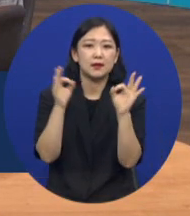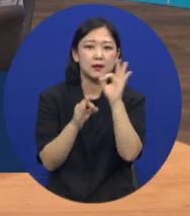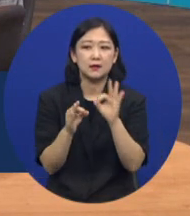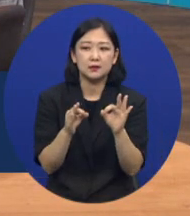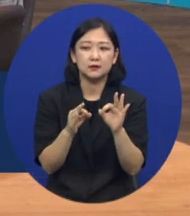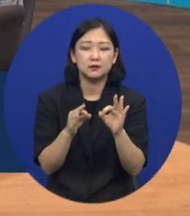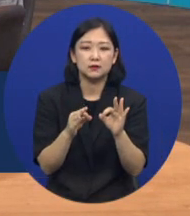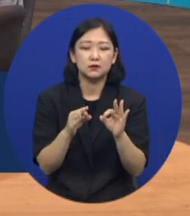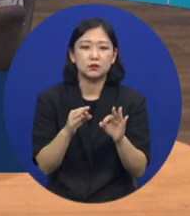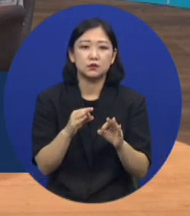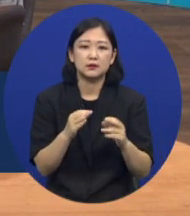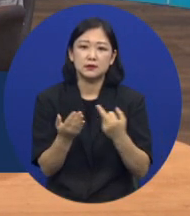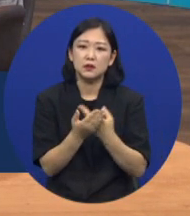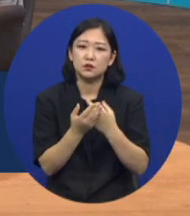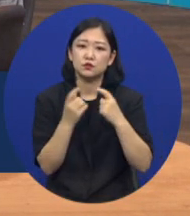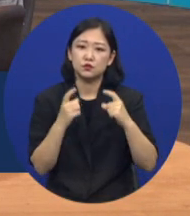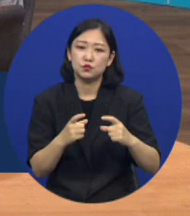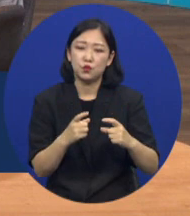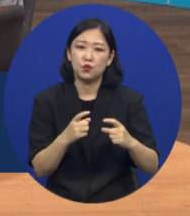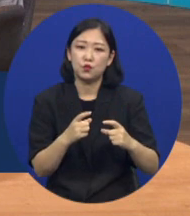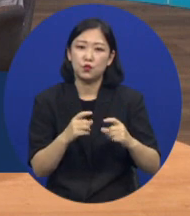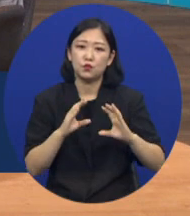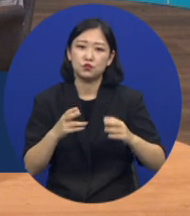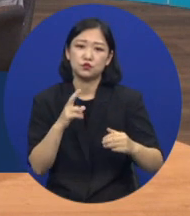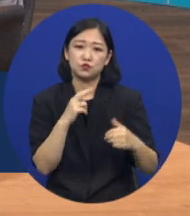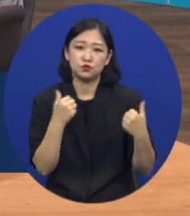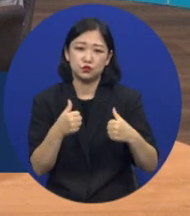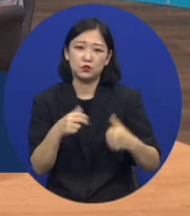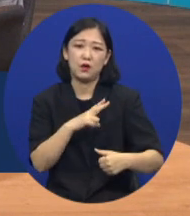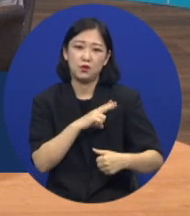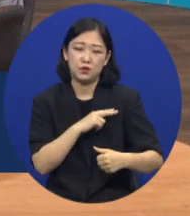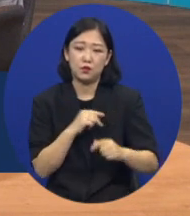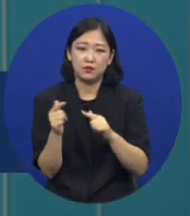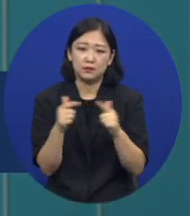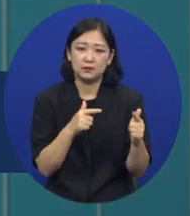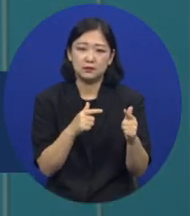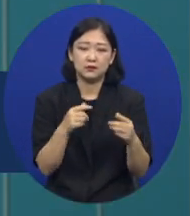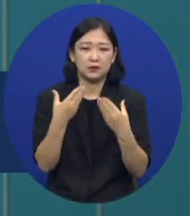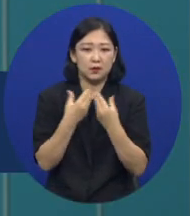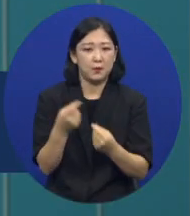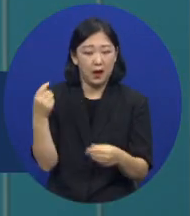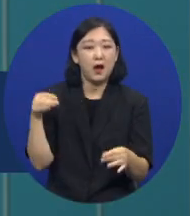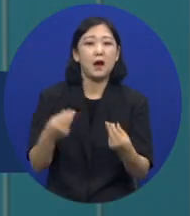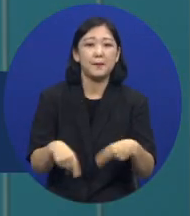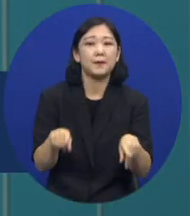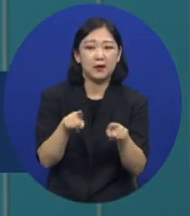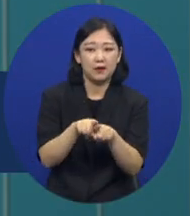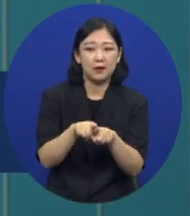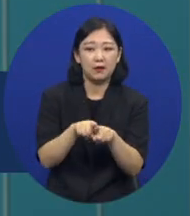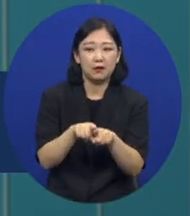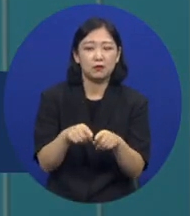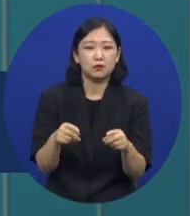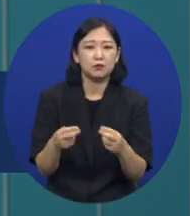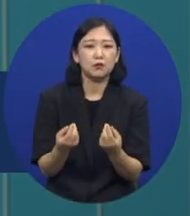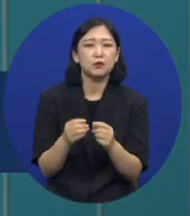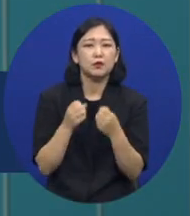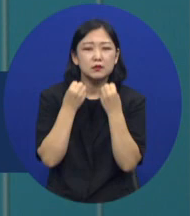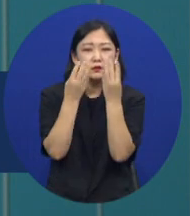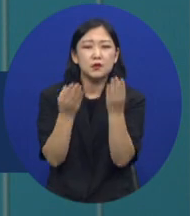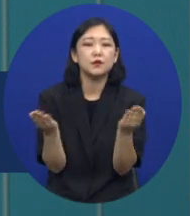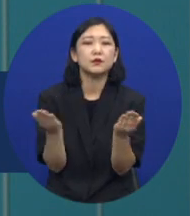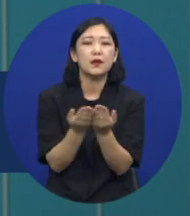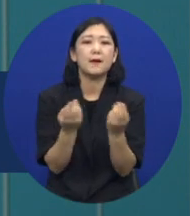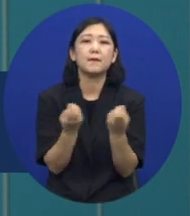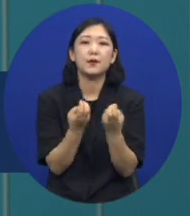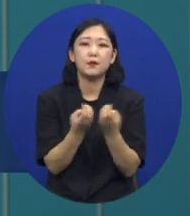국회의원들의 입장과 함께 갈 수도 있다는 이야기인데 그럼 새로운 대한 해법 어떻게 찾아